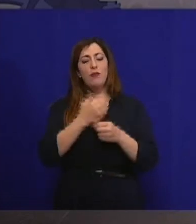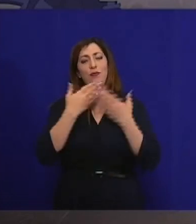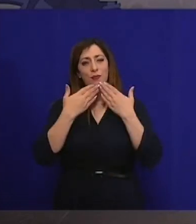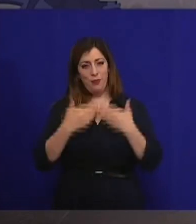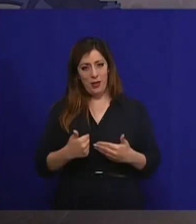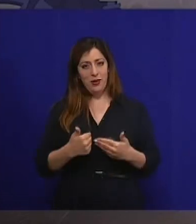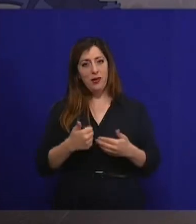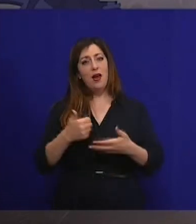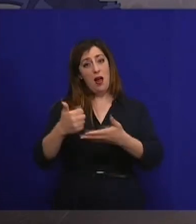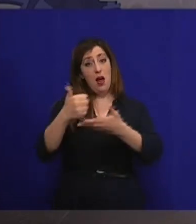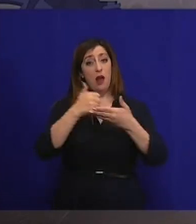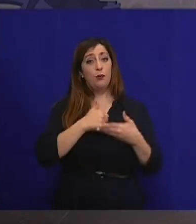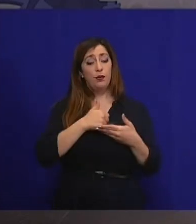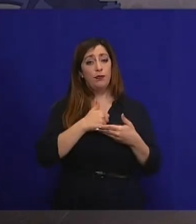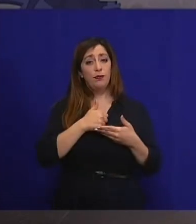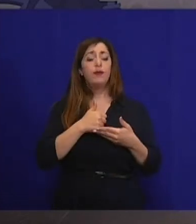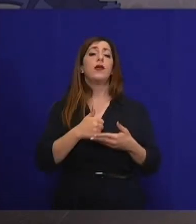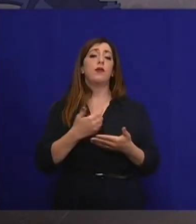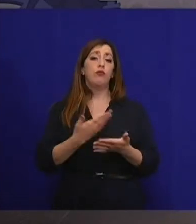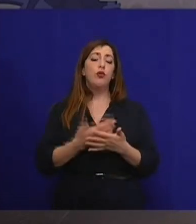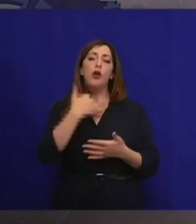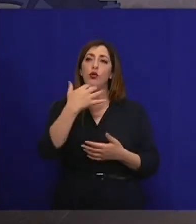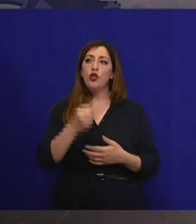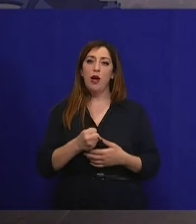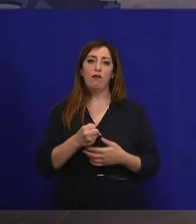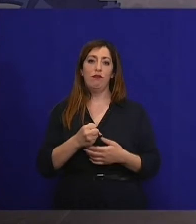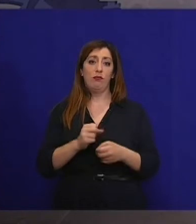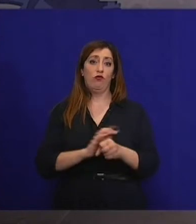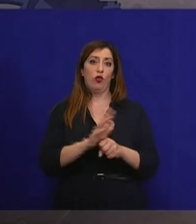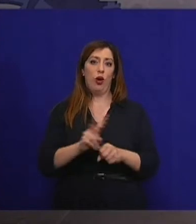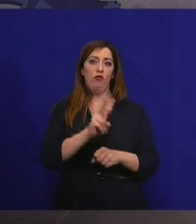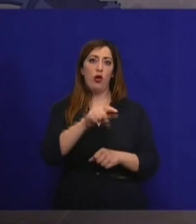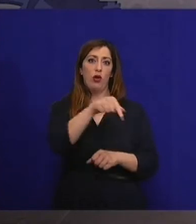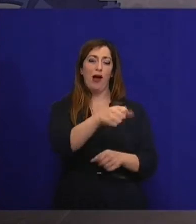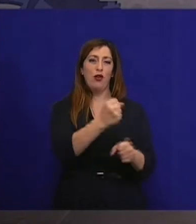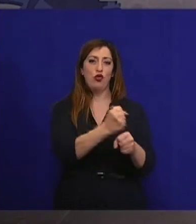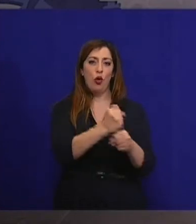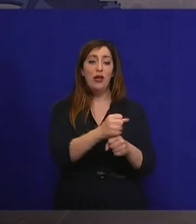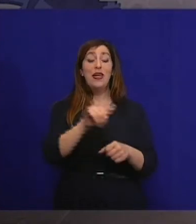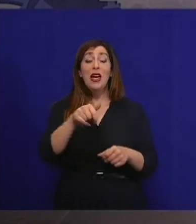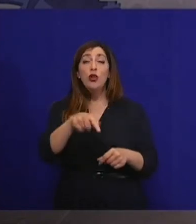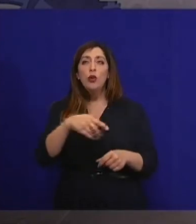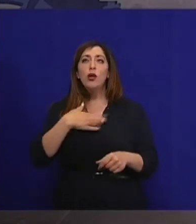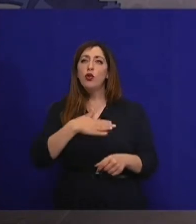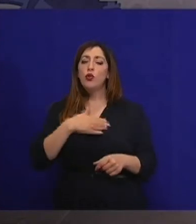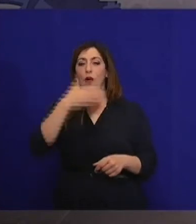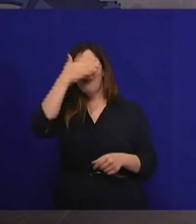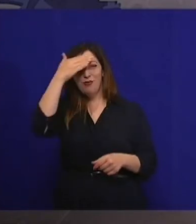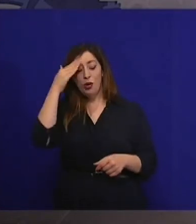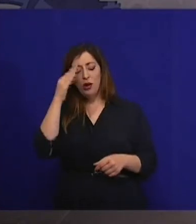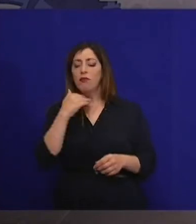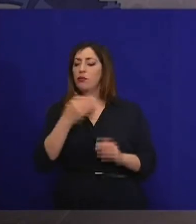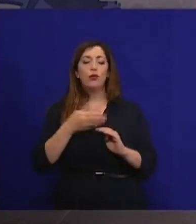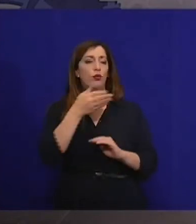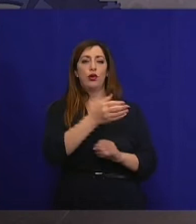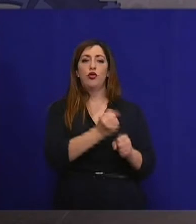għalli aħna nevetaw li jikonna kazijit u kol fuq il-postaxxol. Minnukum ma jiflaħx ma jimurċaxxol, unportanti ħafna u kol li fuq